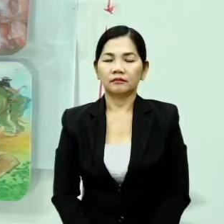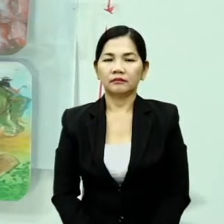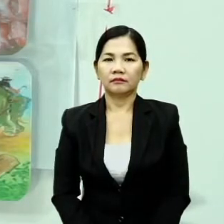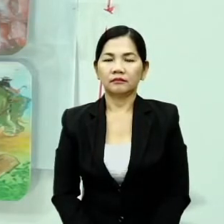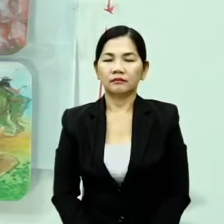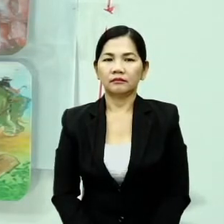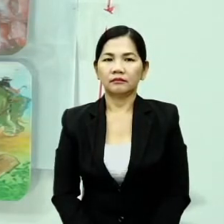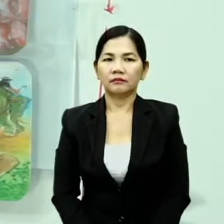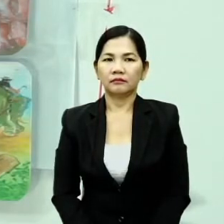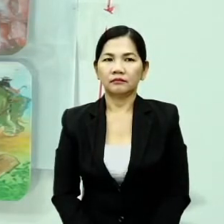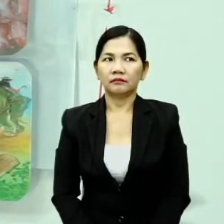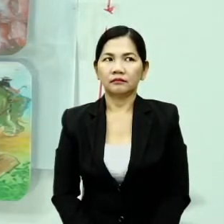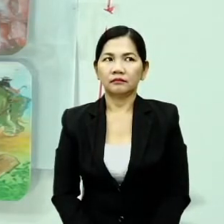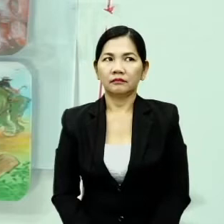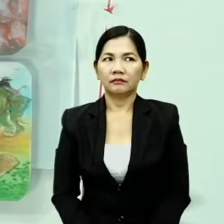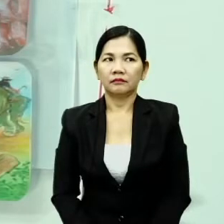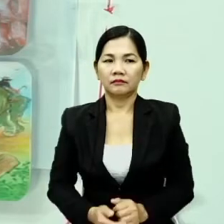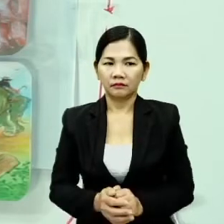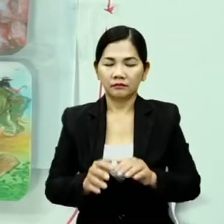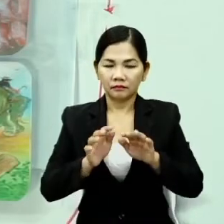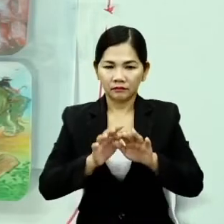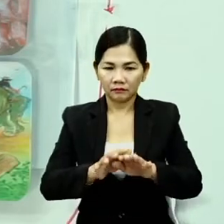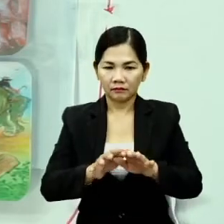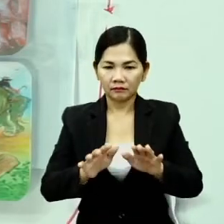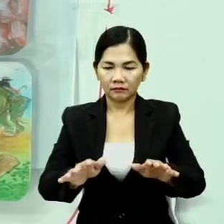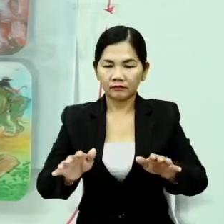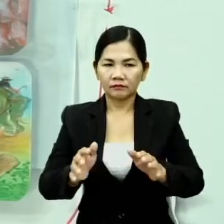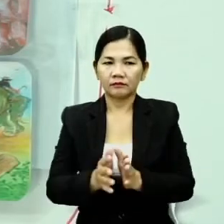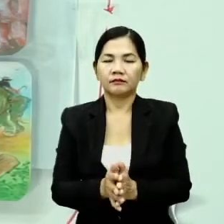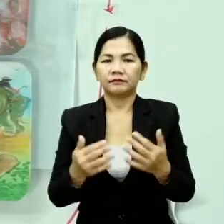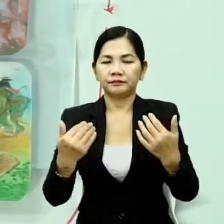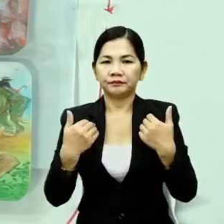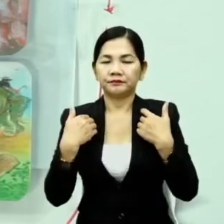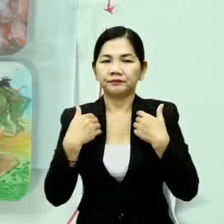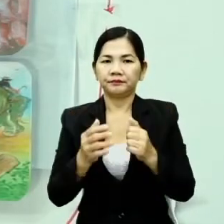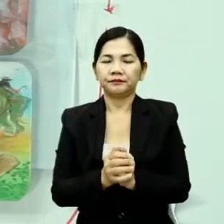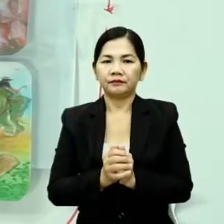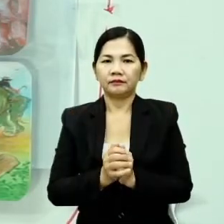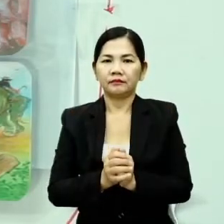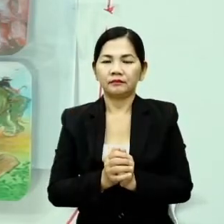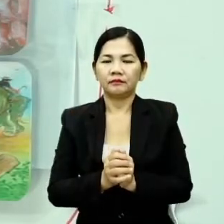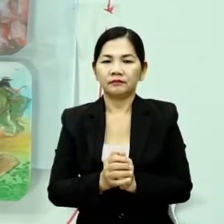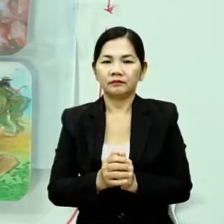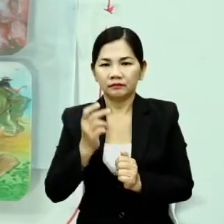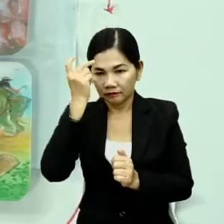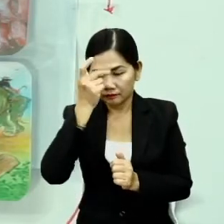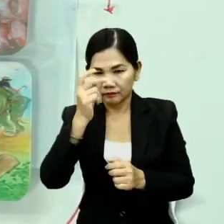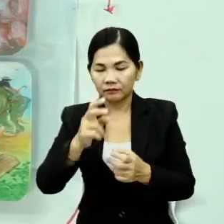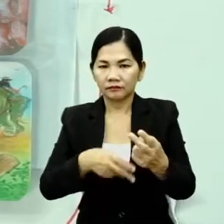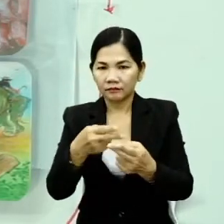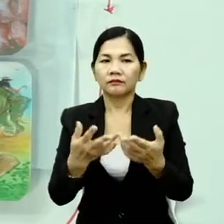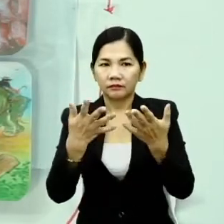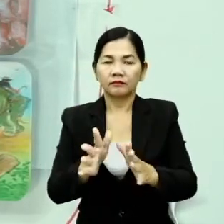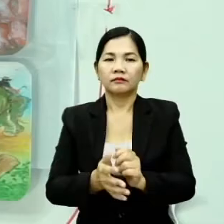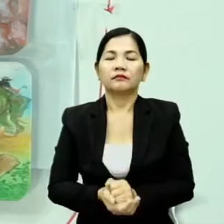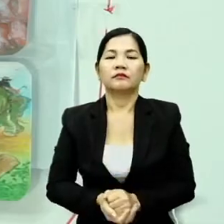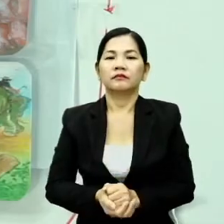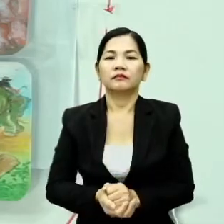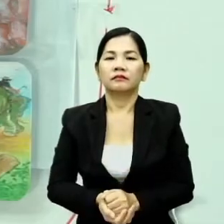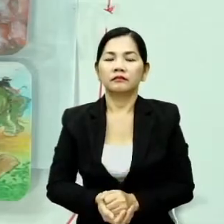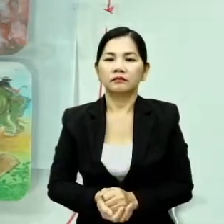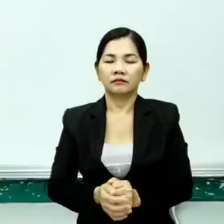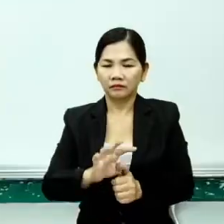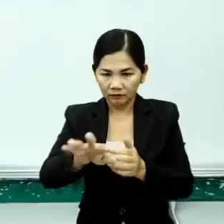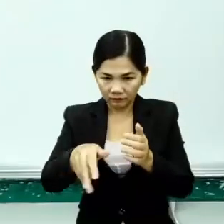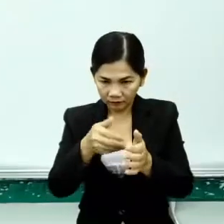cha chấn cha con tặng ác nghĩa cha nè kêu chưa chết tha con cha bàn kịch ruột chầm láo chu nè kêu đuổi hai nè con á cha ông